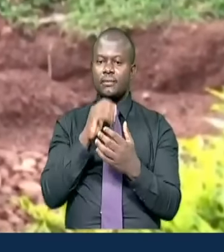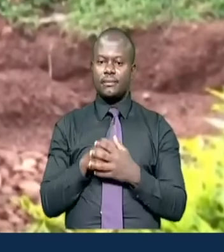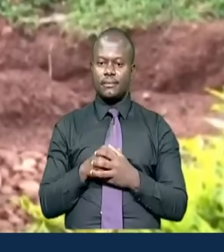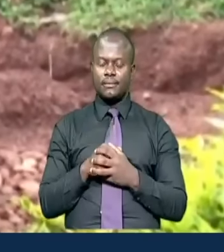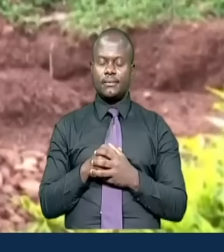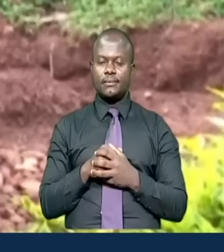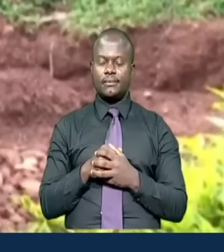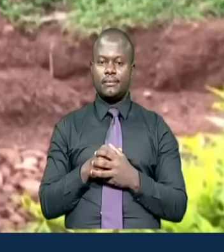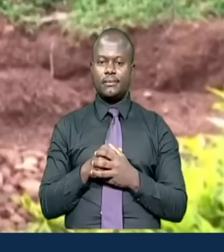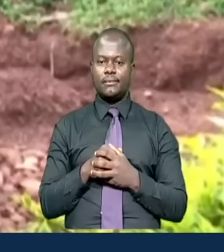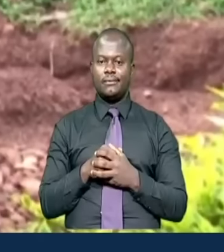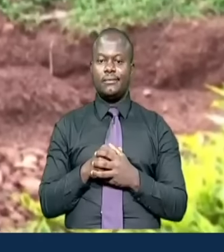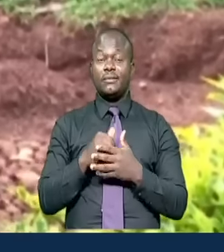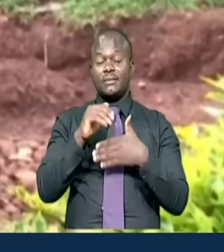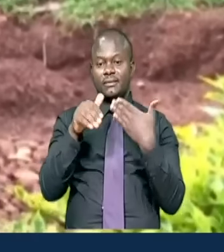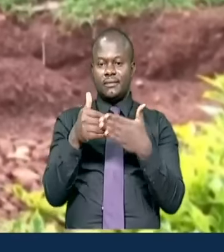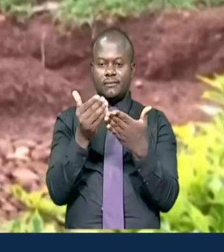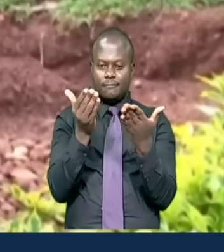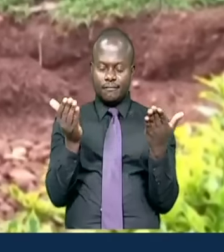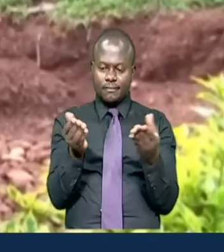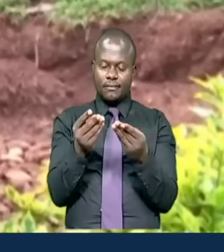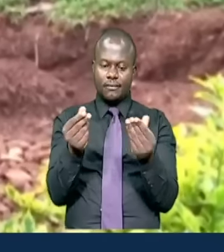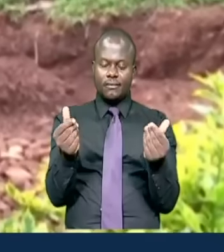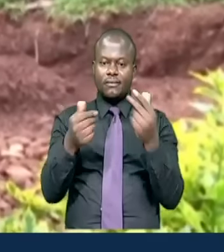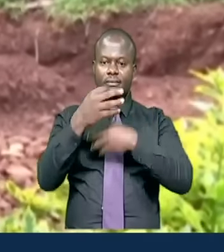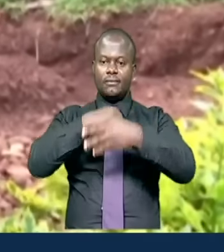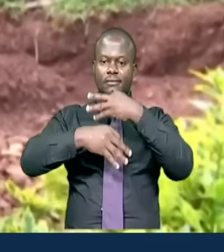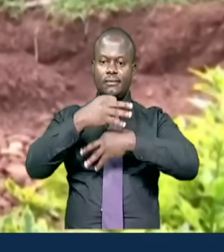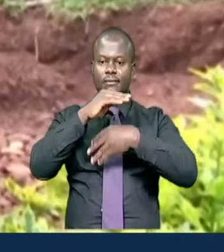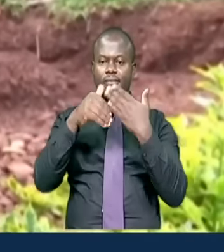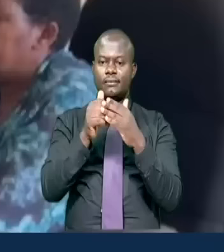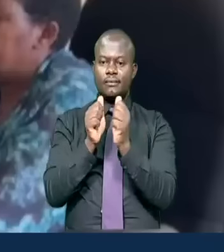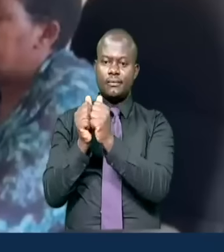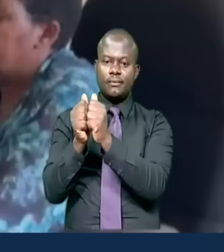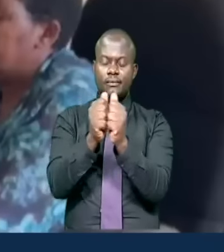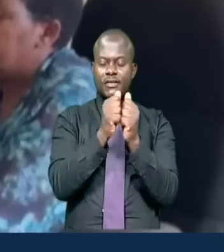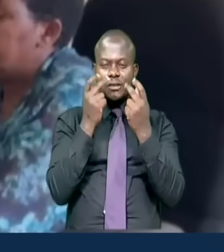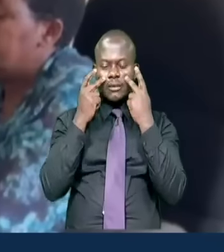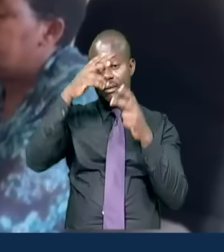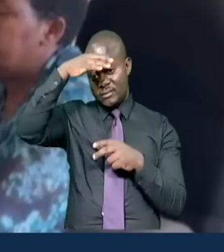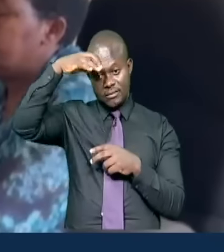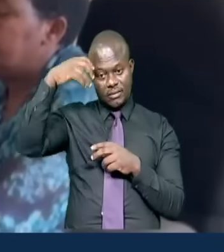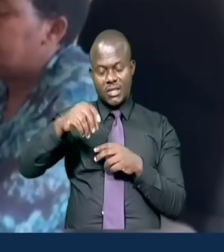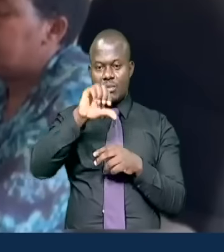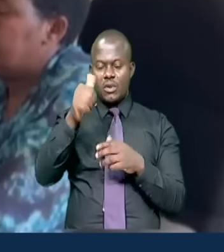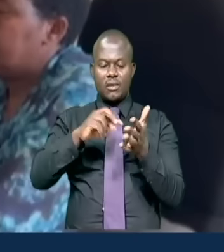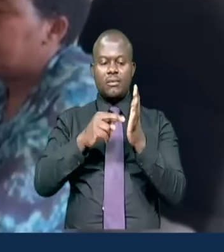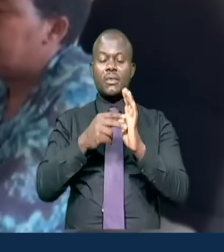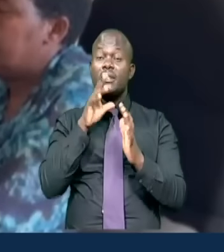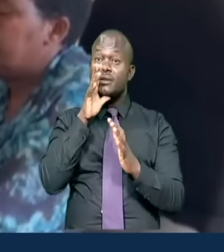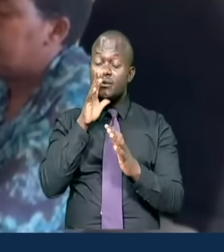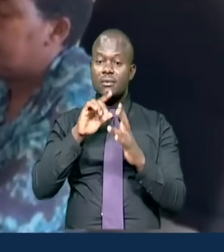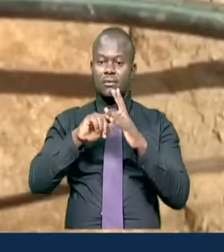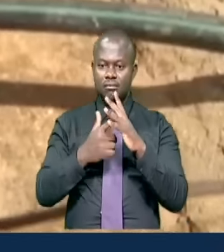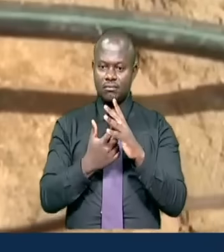ni hatoya, ubundi twari gukizwa n'izo nganda tukabona amafaranga, ubundi za mituweli kuzibona biratugora. Mu yindi mishinga yatinze gutangira harimo